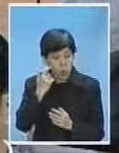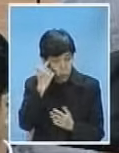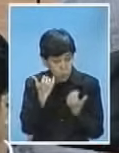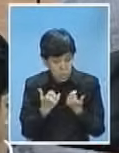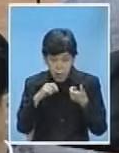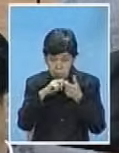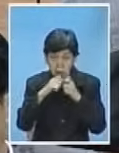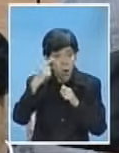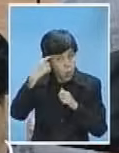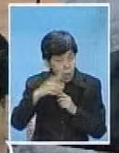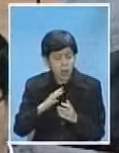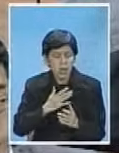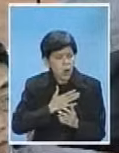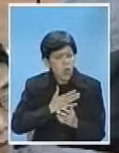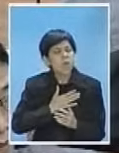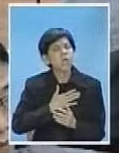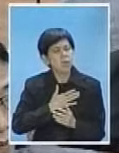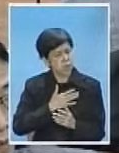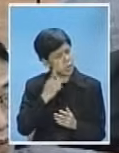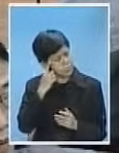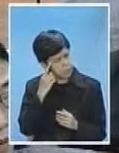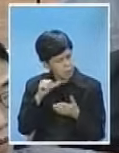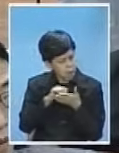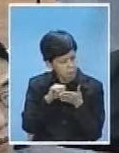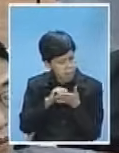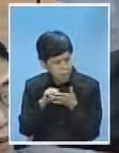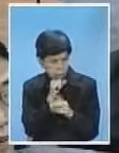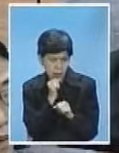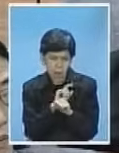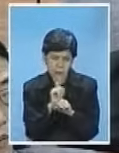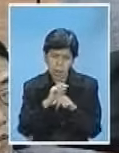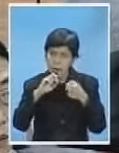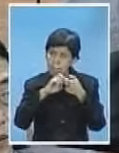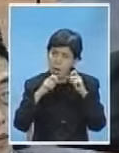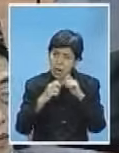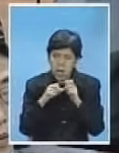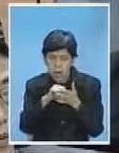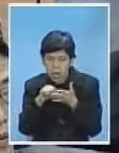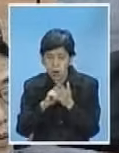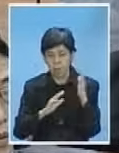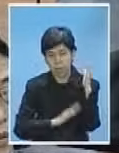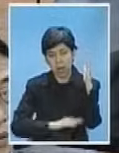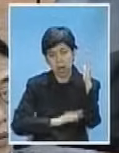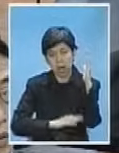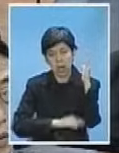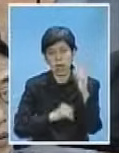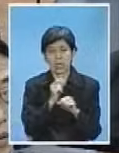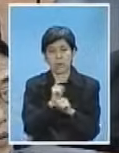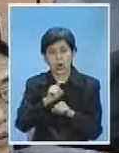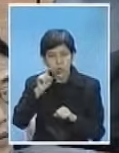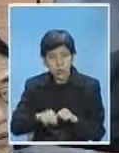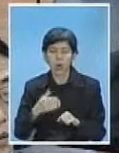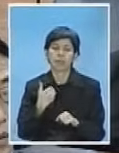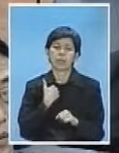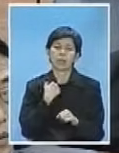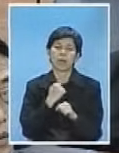จริงมันเกิดอย่างไรเราจะได้หาจุดให้ถูกต่อไปว่าการแก้ปัญหาความไม่สงบจังหวัดชายแดนภาคใต้นั้นต้องมีรูป